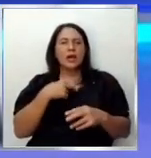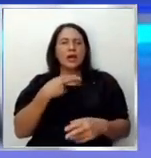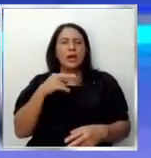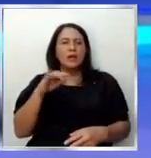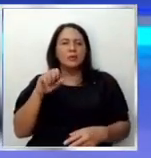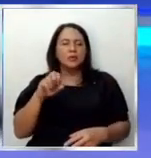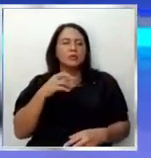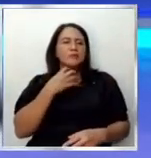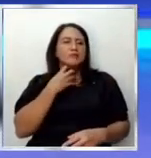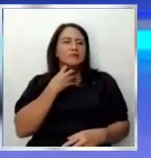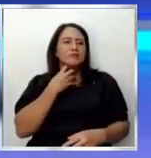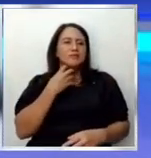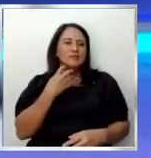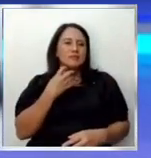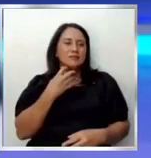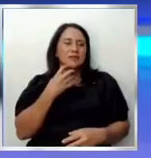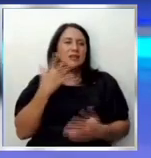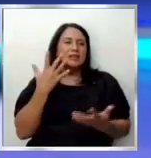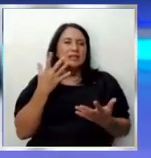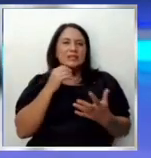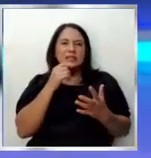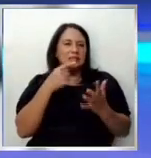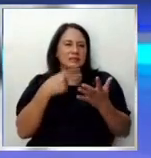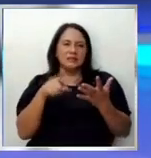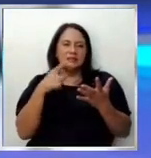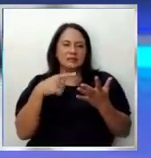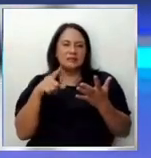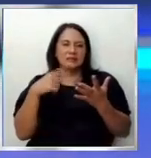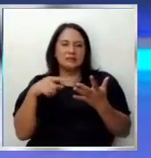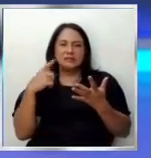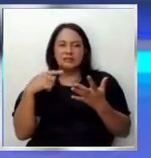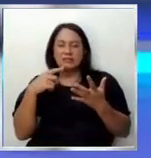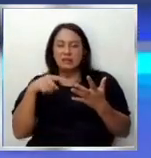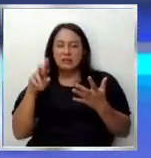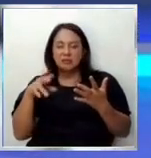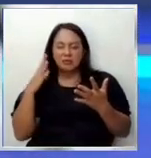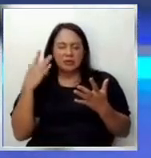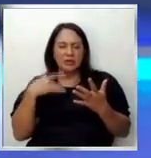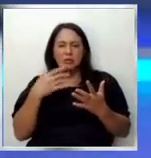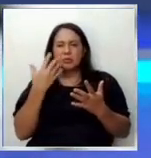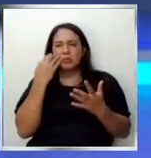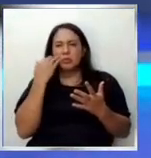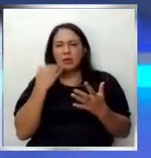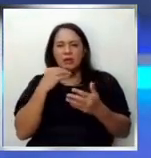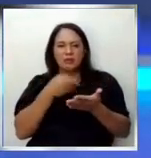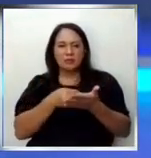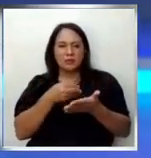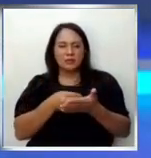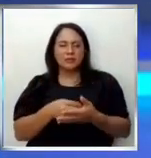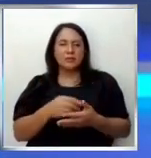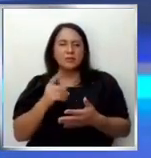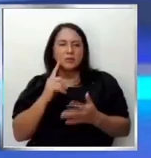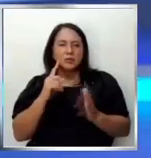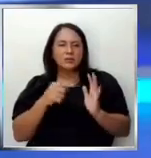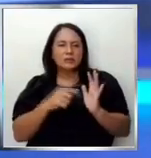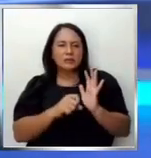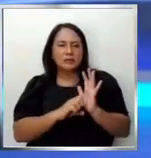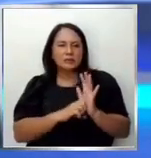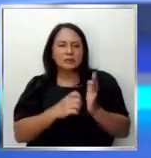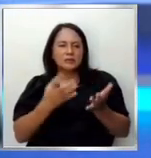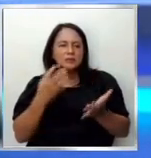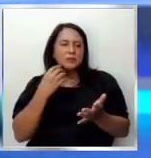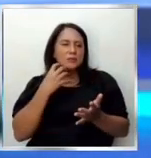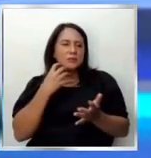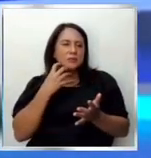hyperthyroidism na hindi niya na ipapakonsulta dahil sa kakulangan sa pera. Alamin natin ang mga sintomas ng hyperthyroidism at